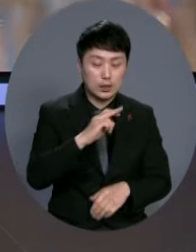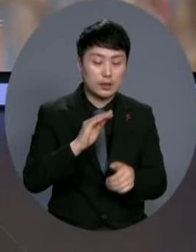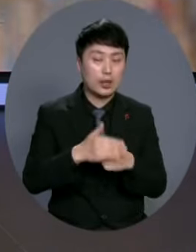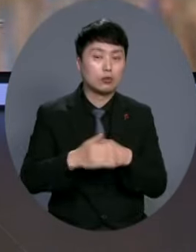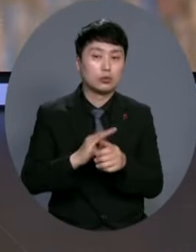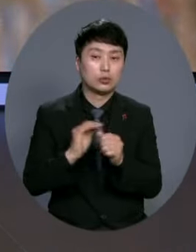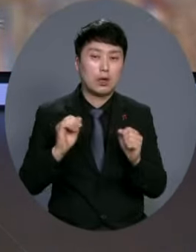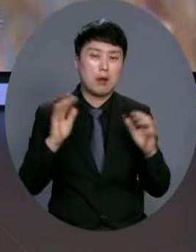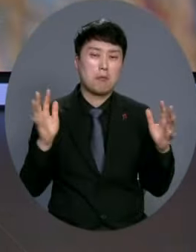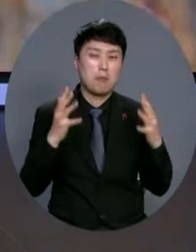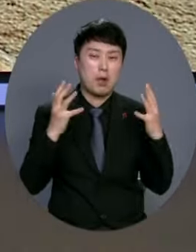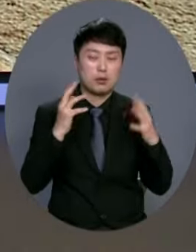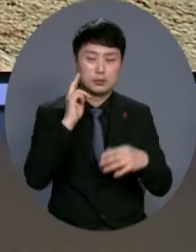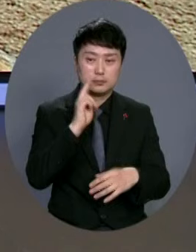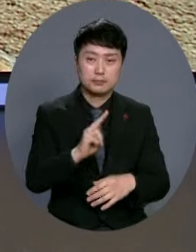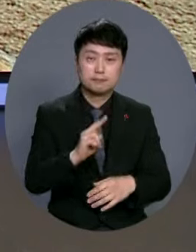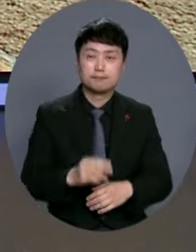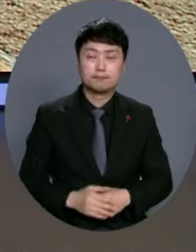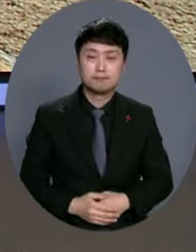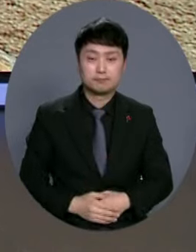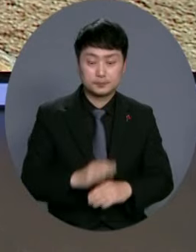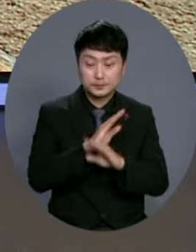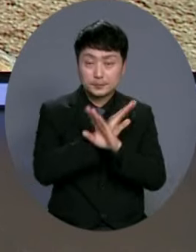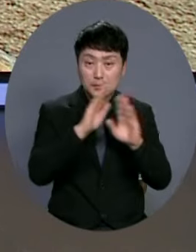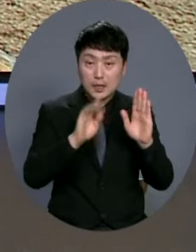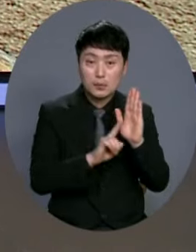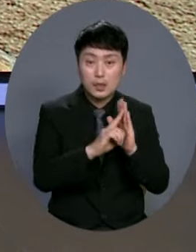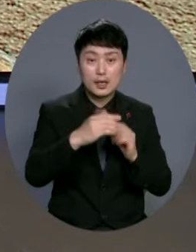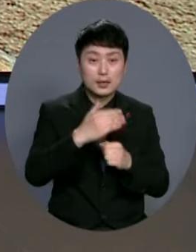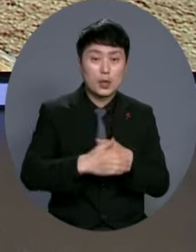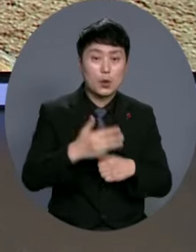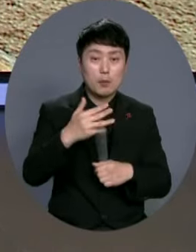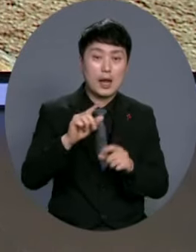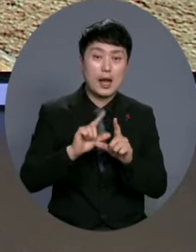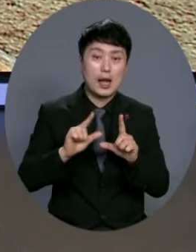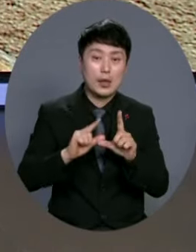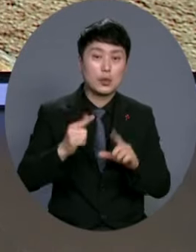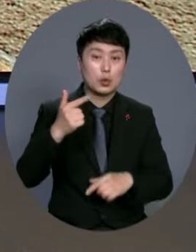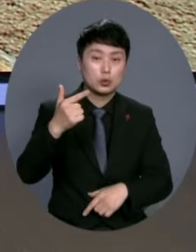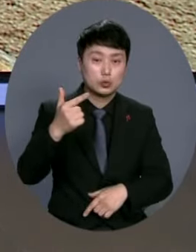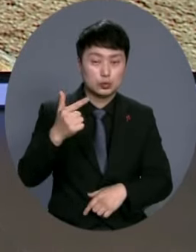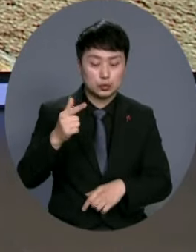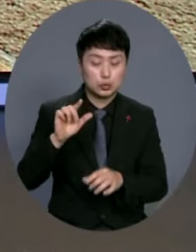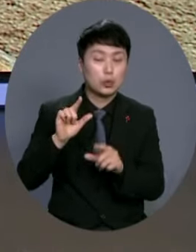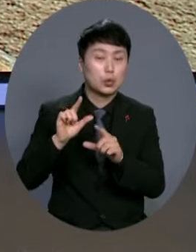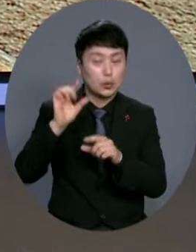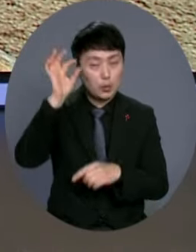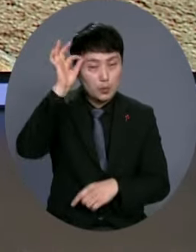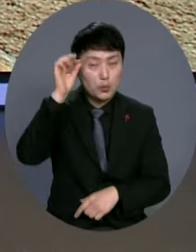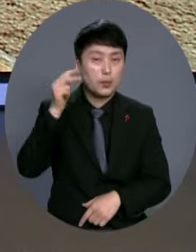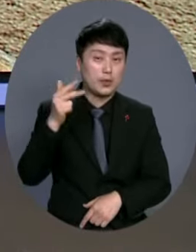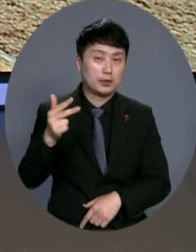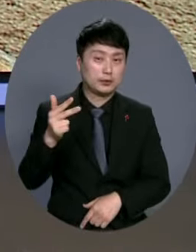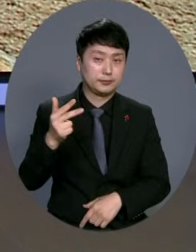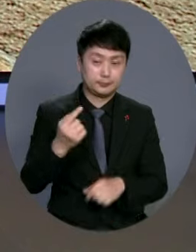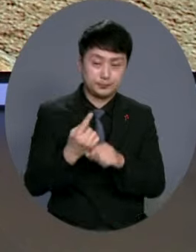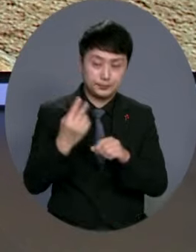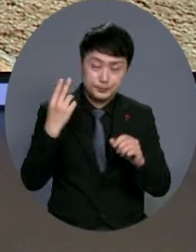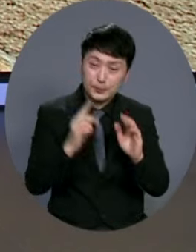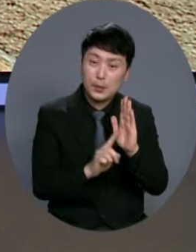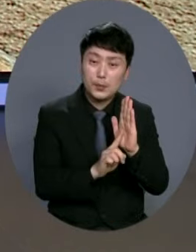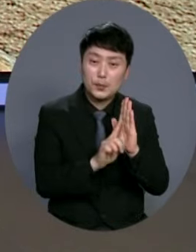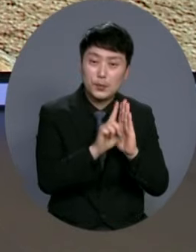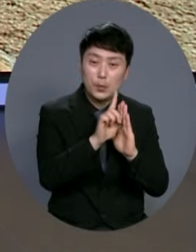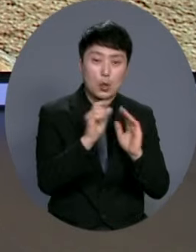강하게 부는 곳도 있겠습니다 그래도 낮기온은 대구의 기온 8도 안동 6도 포함 7도로 평년 수준을 웃돌며